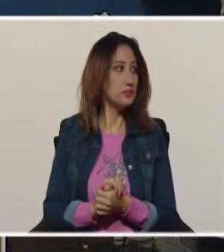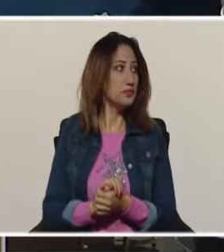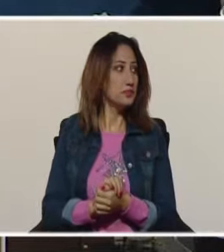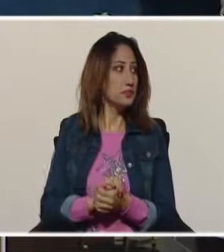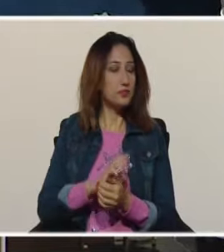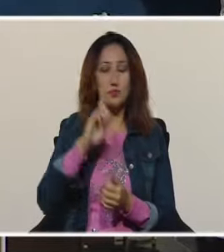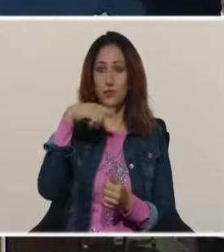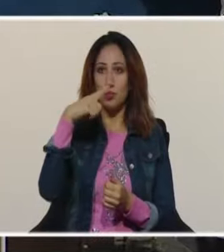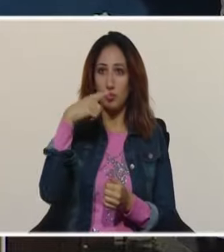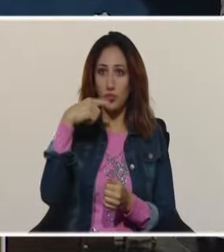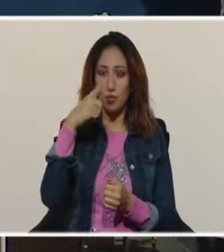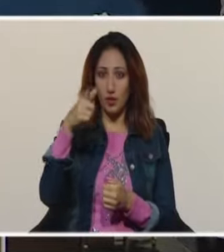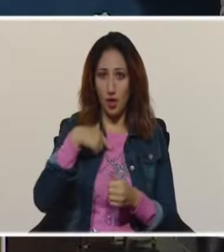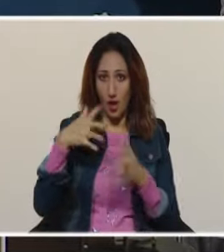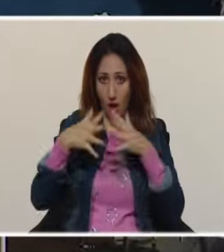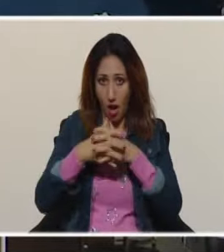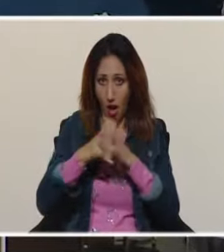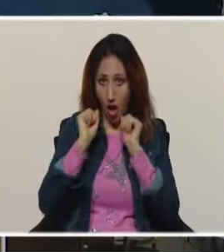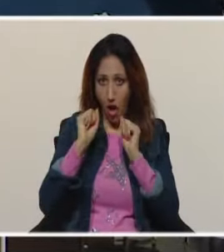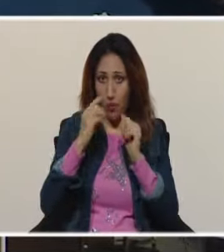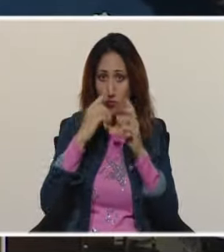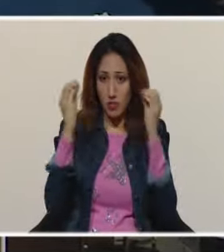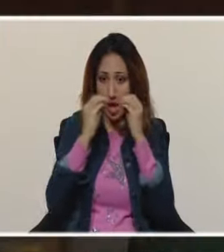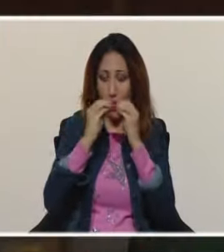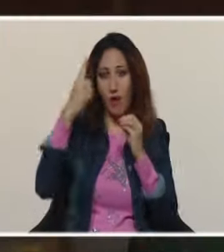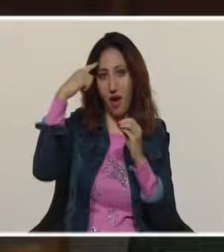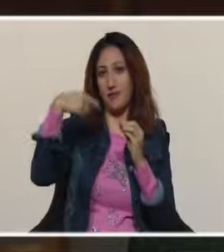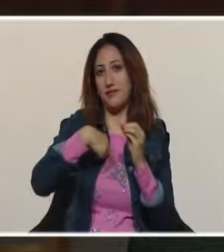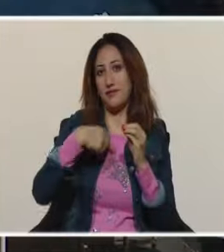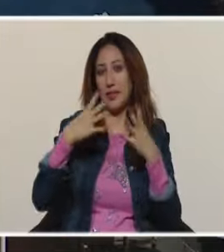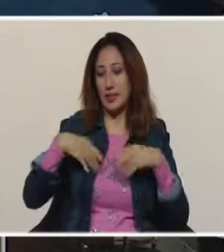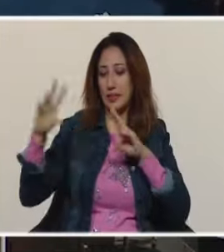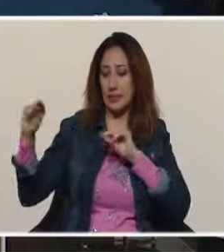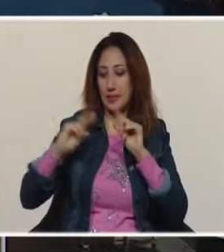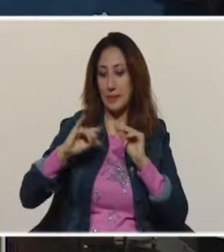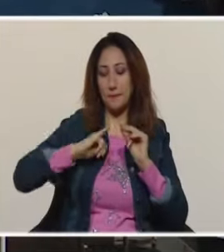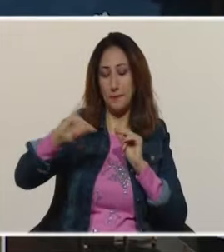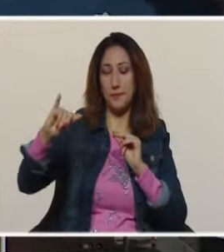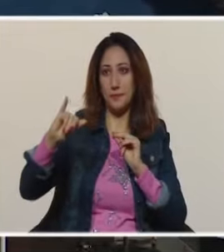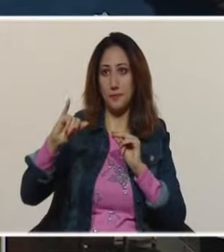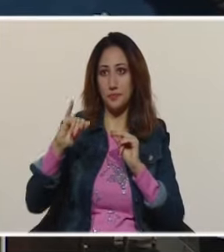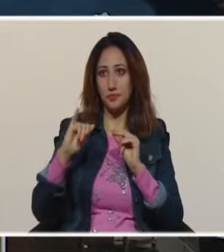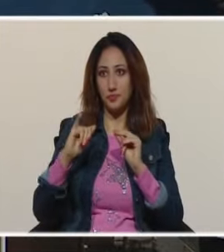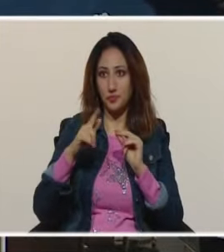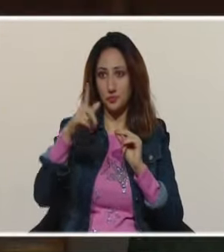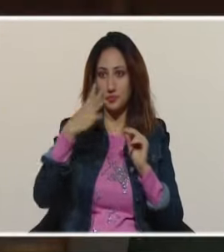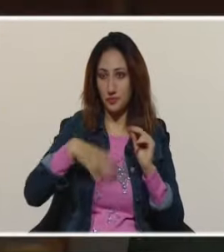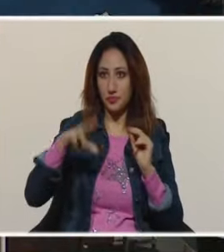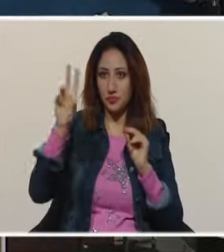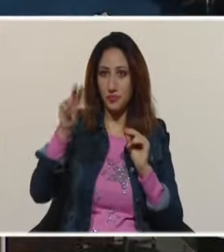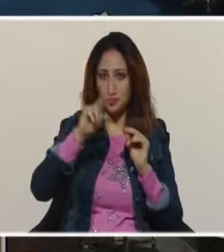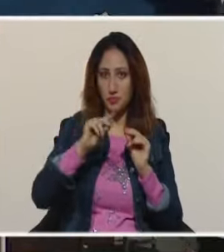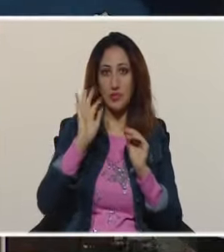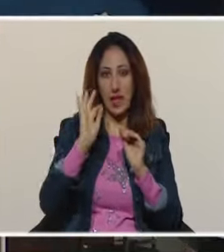معانا علاقتهم شديده قوي بينا يعرفونا من بعض كويس جدا. بتلبسوا على طول زي بعض؟ طبعا دي حاجه اساسيه. نعم؟ دي